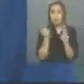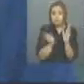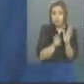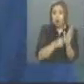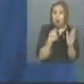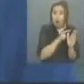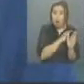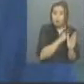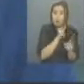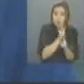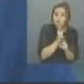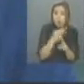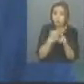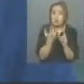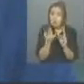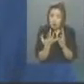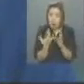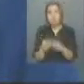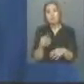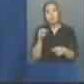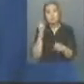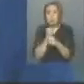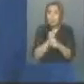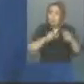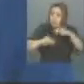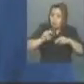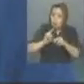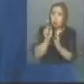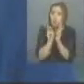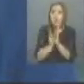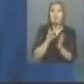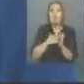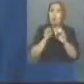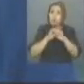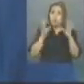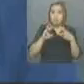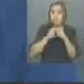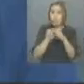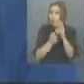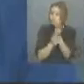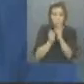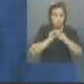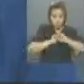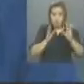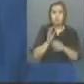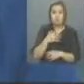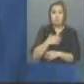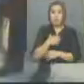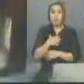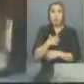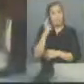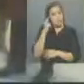เลี้ยงยังไงและจัดการกับช้างยังไงครับมันเป็นการแก้ปัญหาอย่างเสร็จเด็ดขาดซึ่งเรื่องนี้ควรจะทำมาตั้งนาน